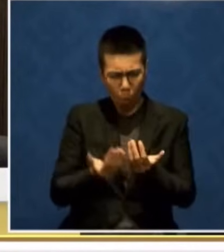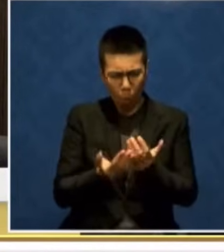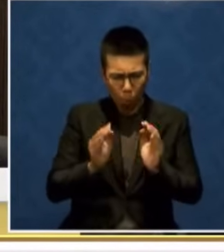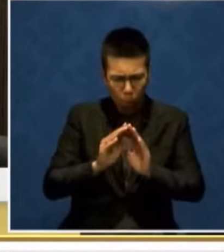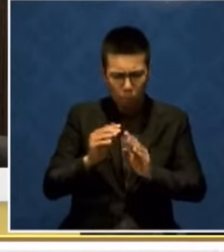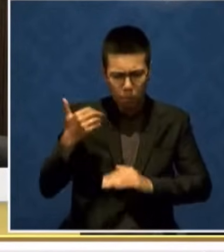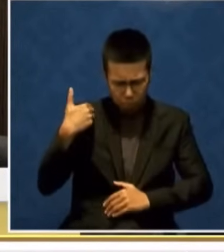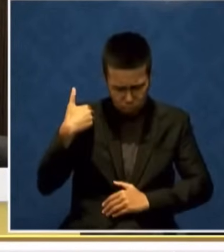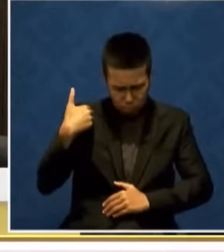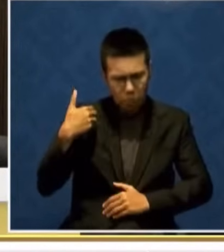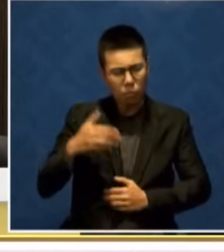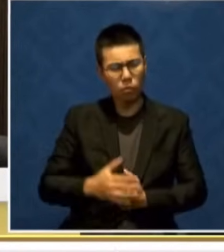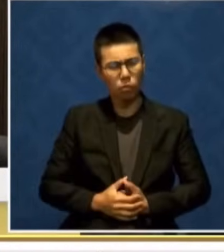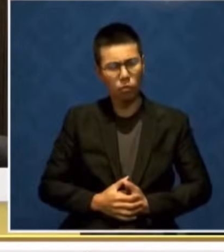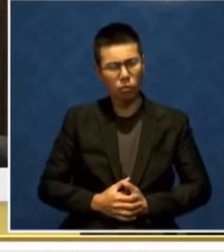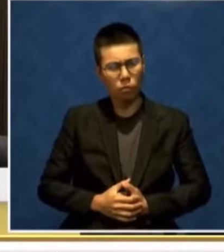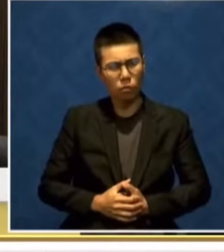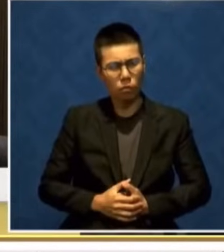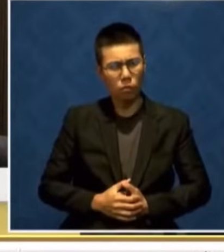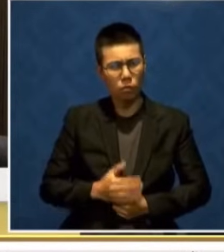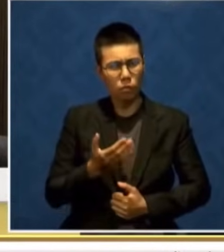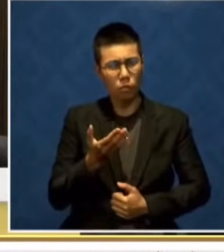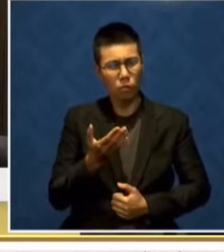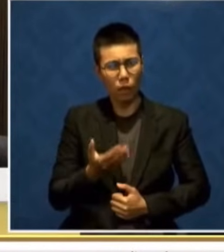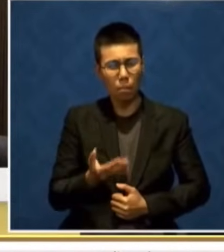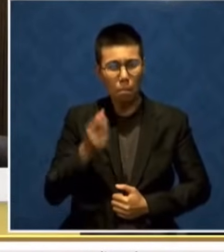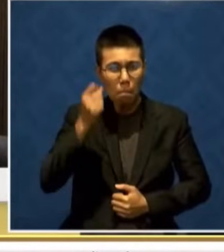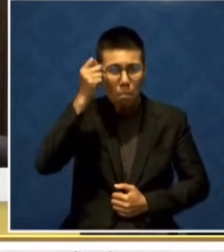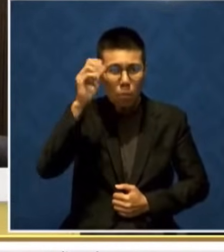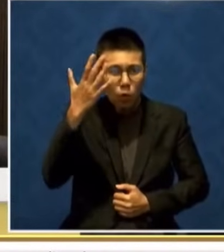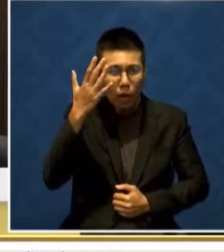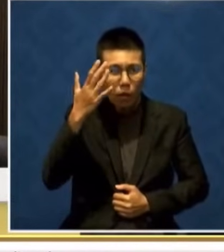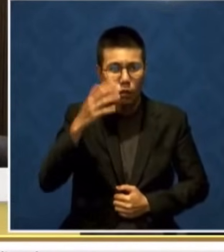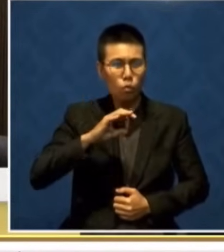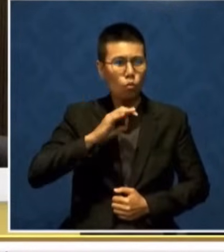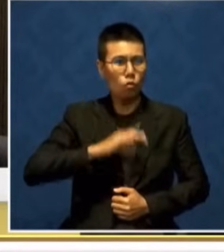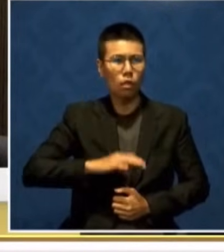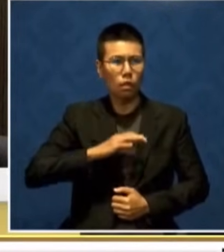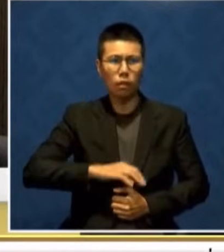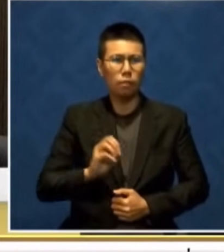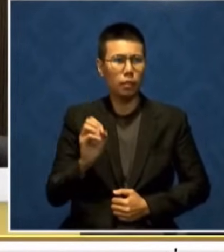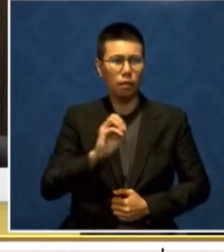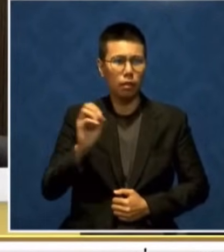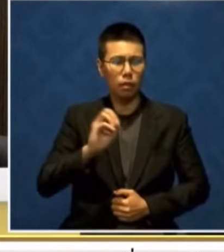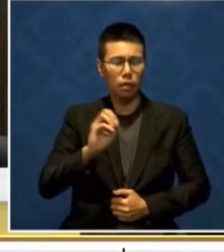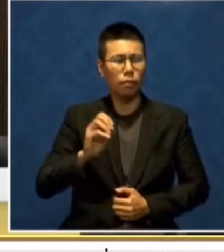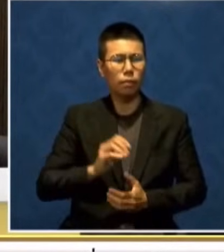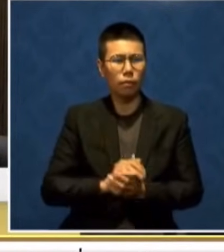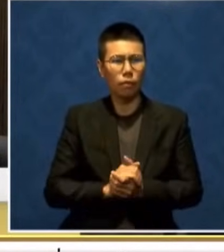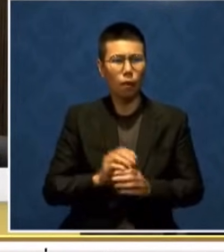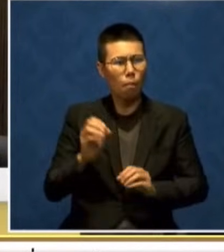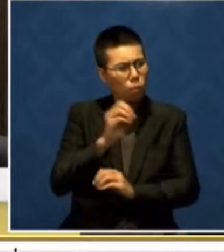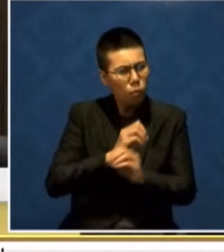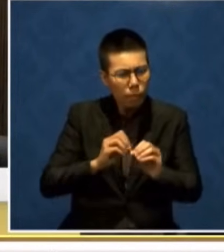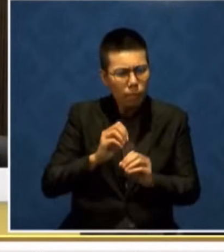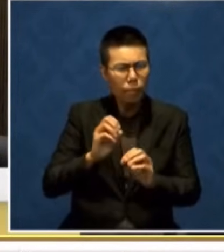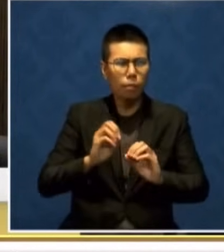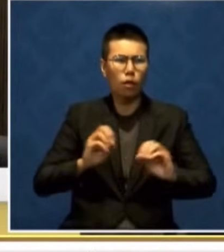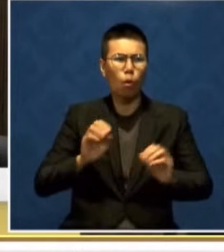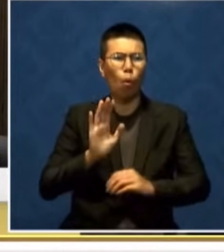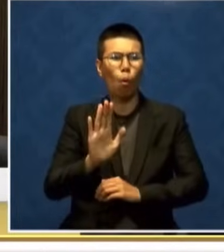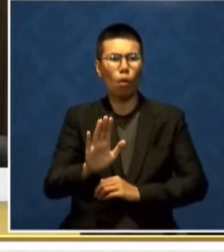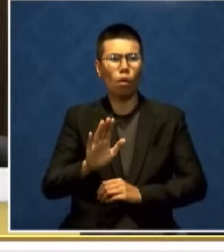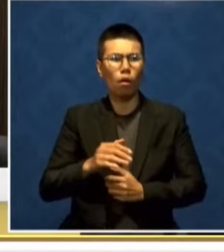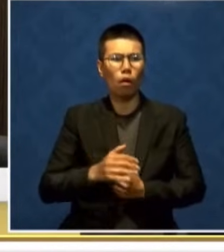ไหร่ถ้าท่านไม่เข้าใจไม่รู้สึกถึงความไม่ปลอดภัยของประชาชน